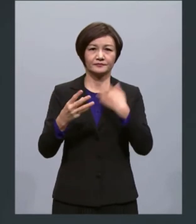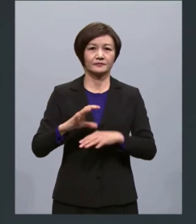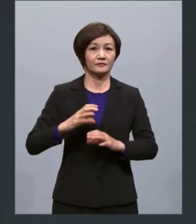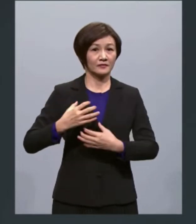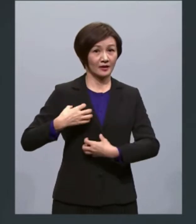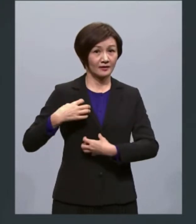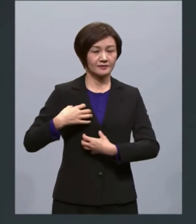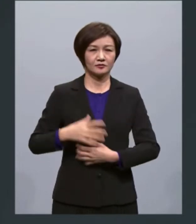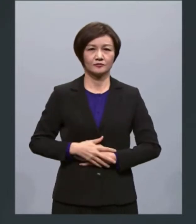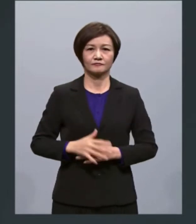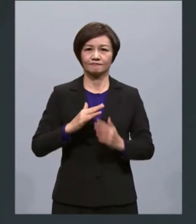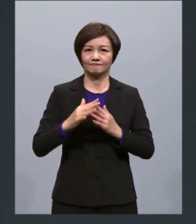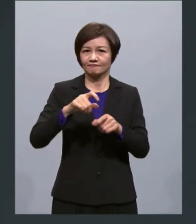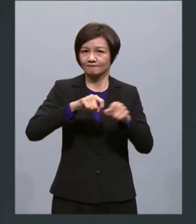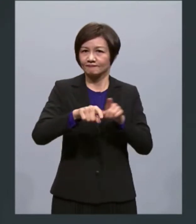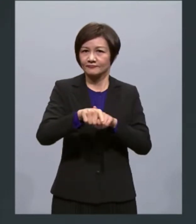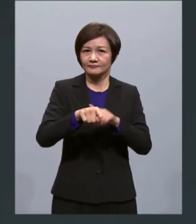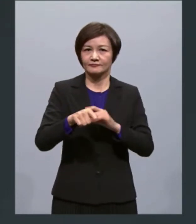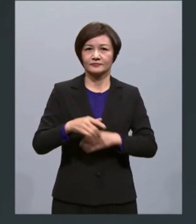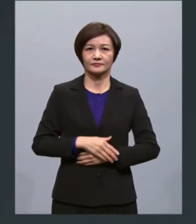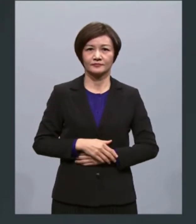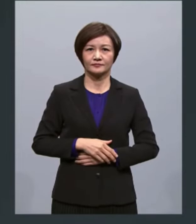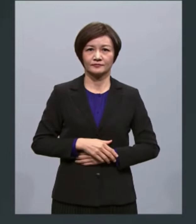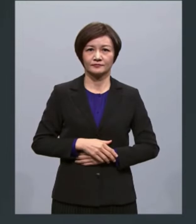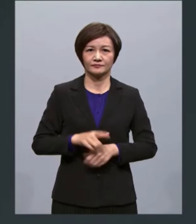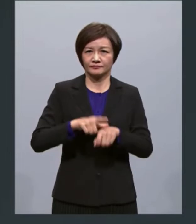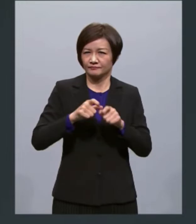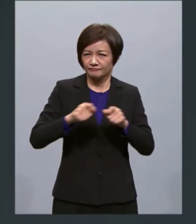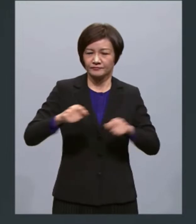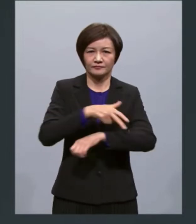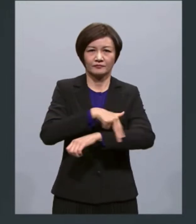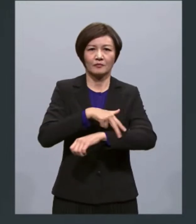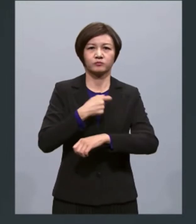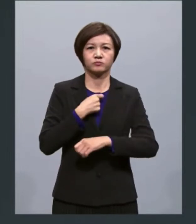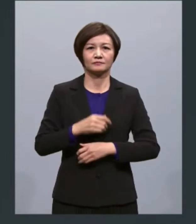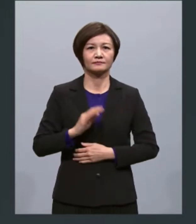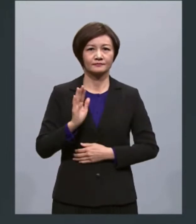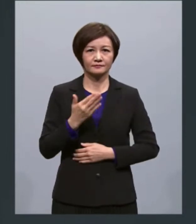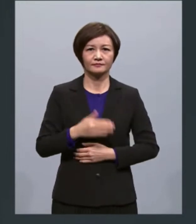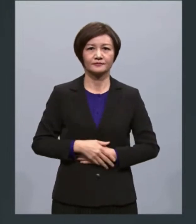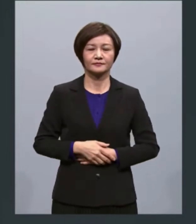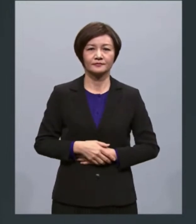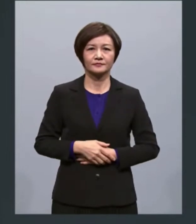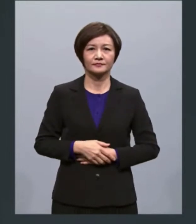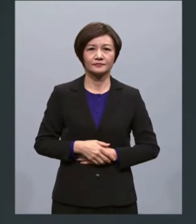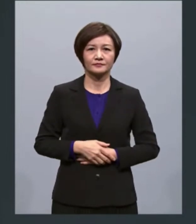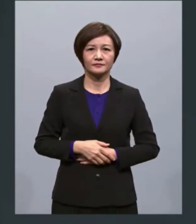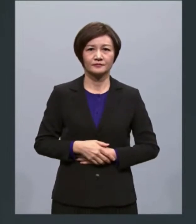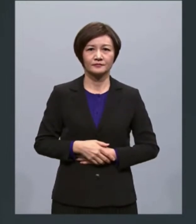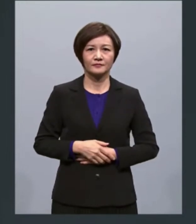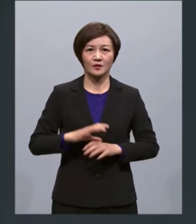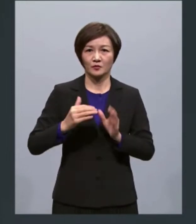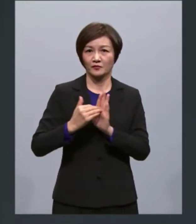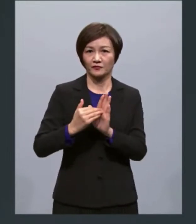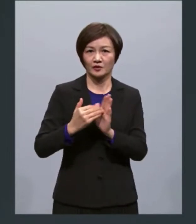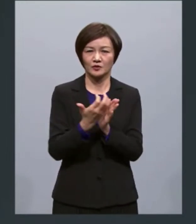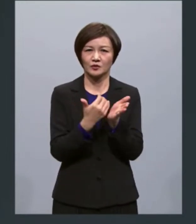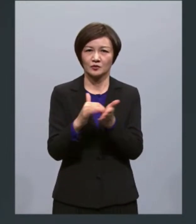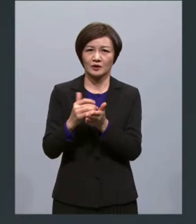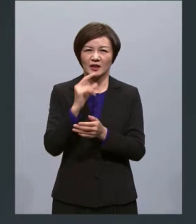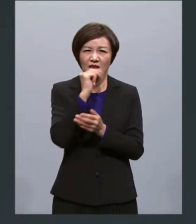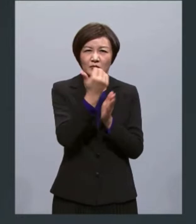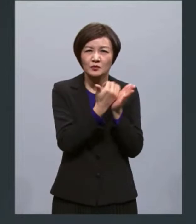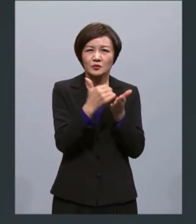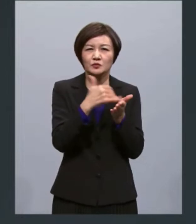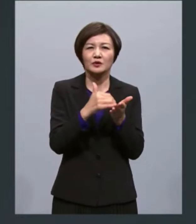照国家的战略计划去制定它的长期规划，但是也不要把国防预算用特别